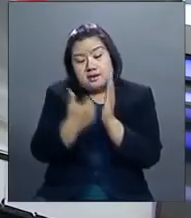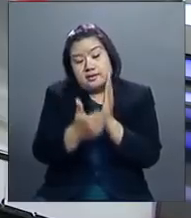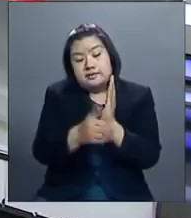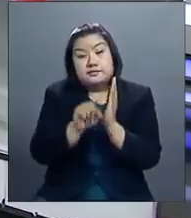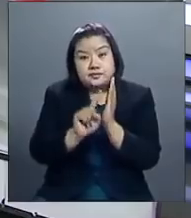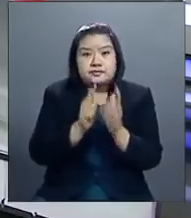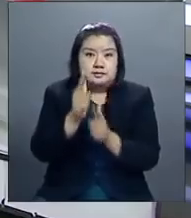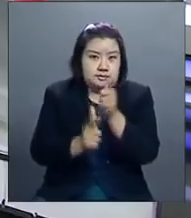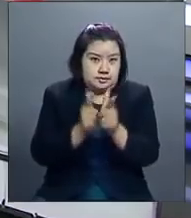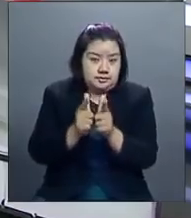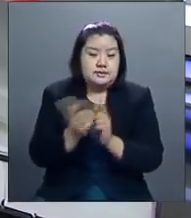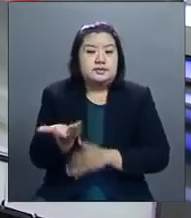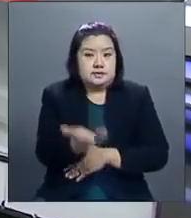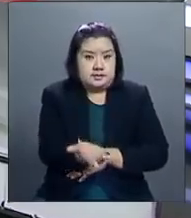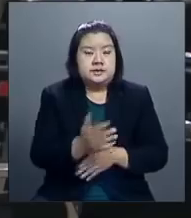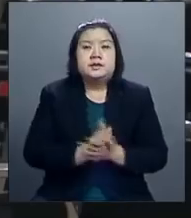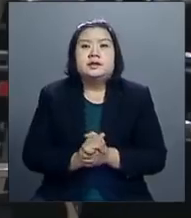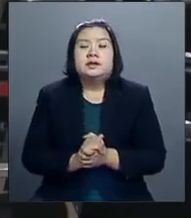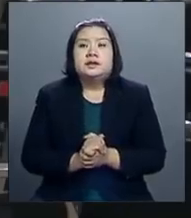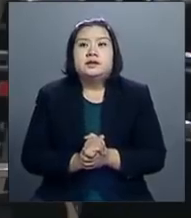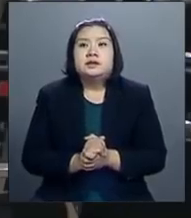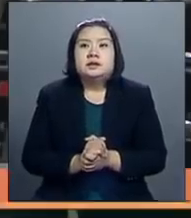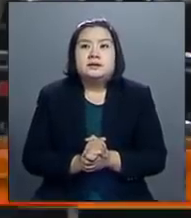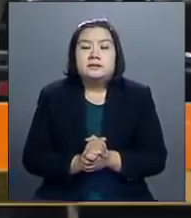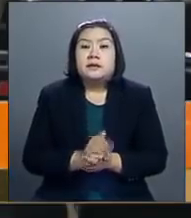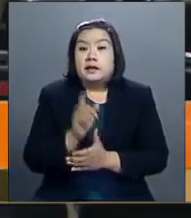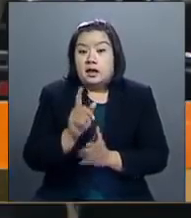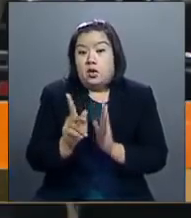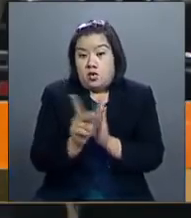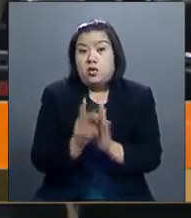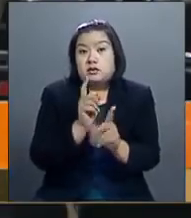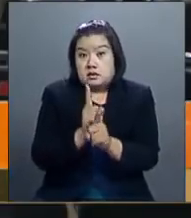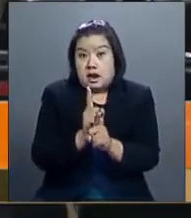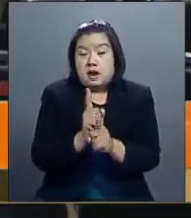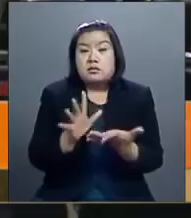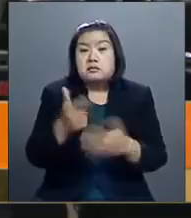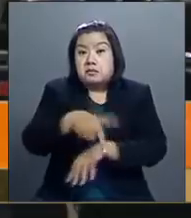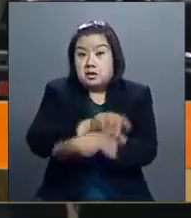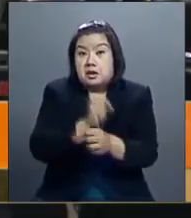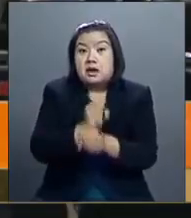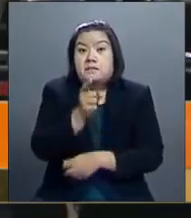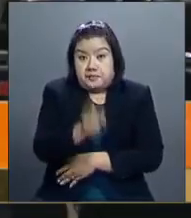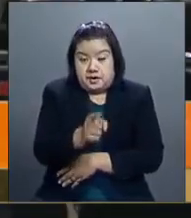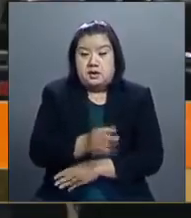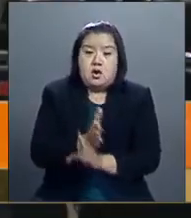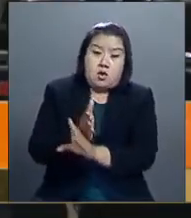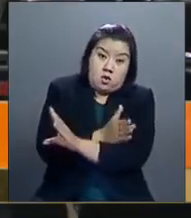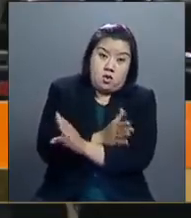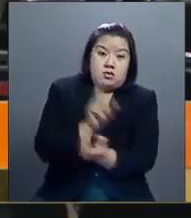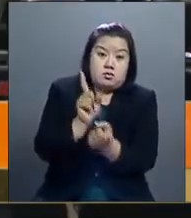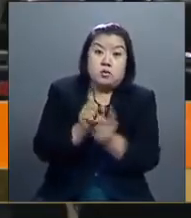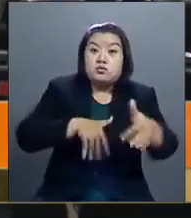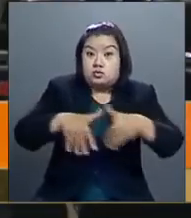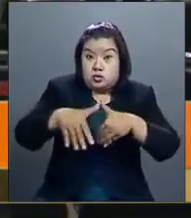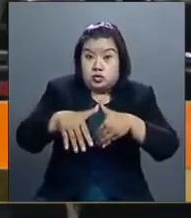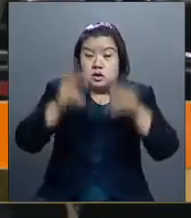คุณพึ่งนภาคุณจิรชาตาคะตามธรรมเนียมปฏิบัติแล้วนะคะก่อนที่จะได้สื่อสารกับประชาชนนายกรัฐมนตรีก็ไม่ลืม